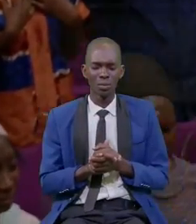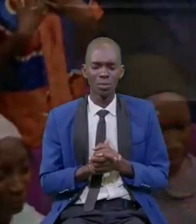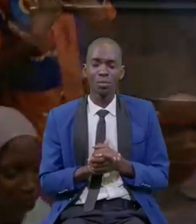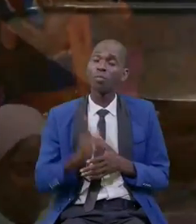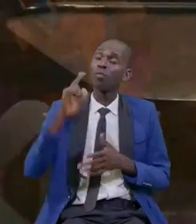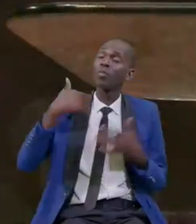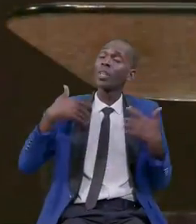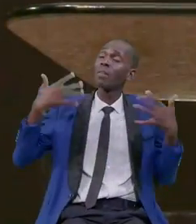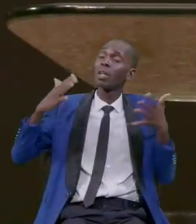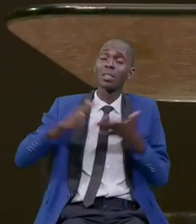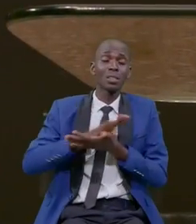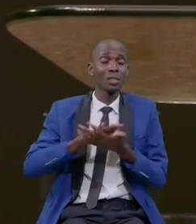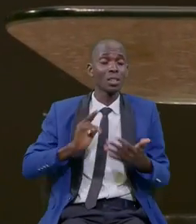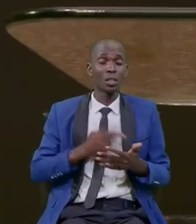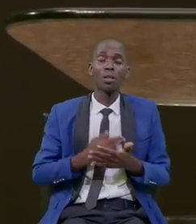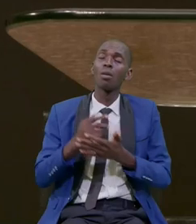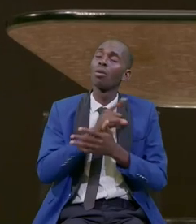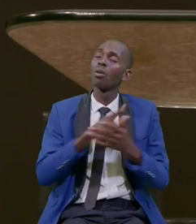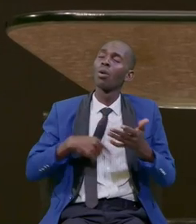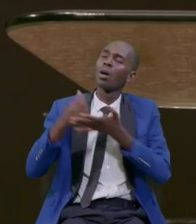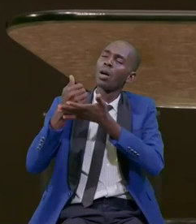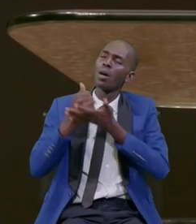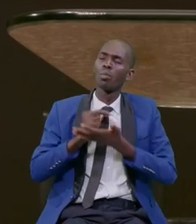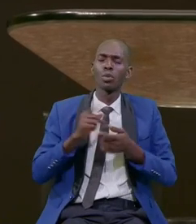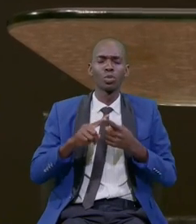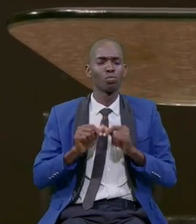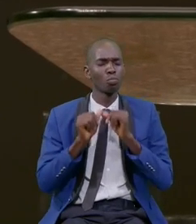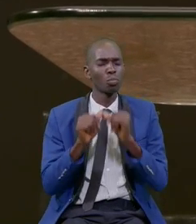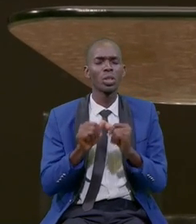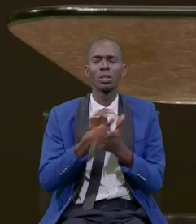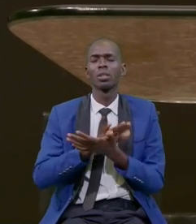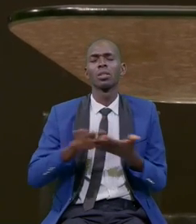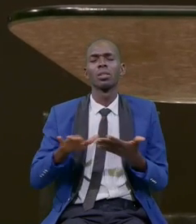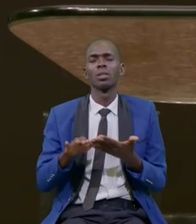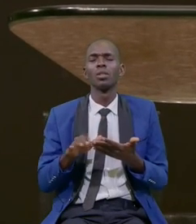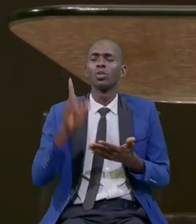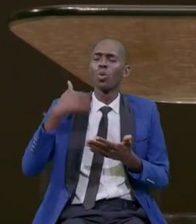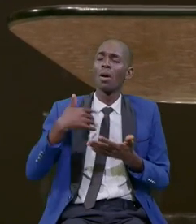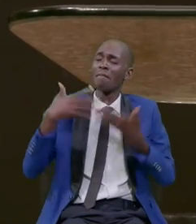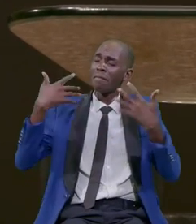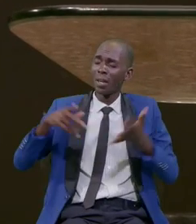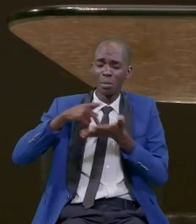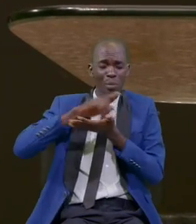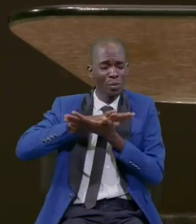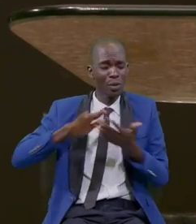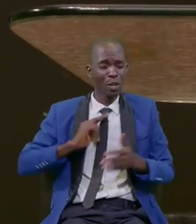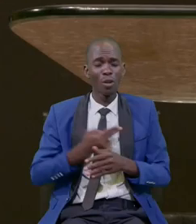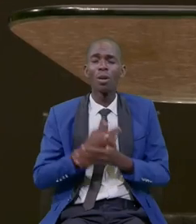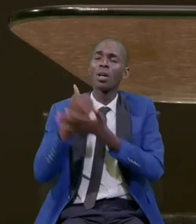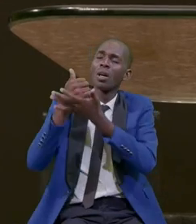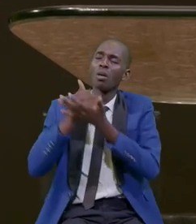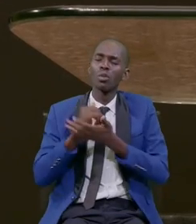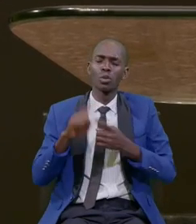Tu nous as purifiés, aide-nous à demeurer purs. Tu nous as purifiés, aide-nous à